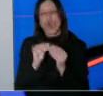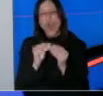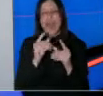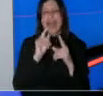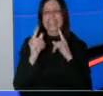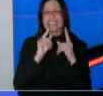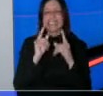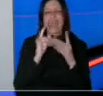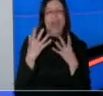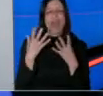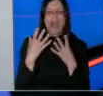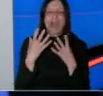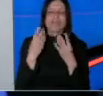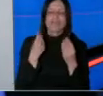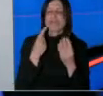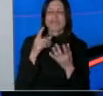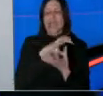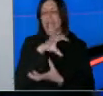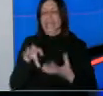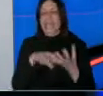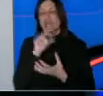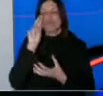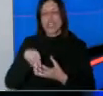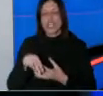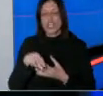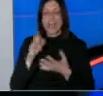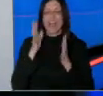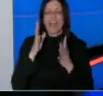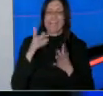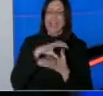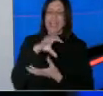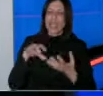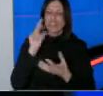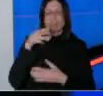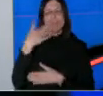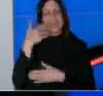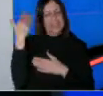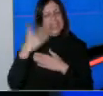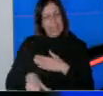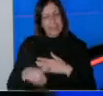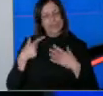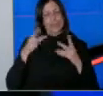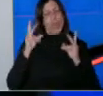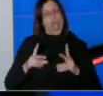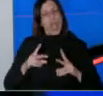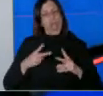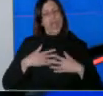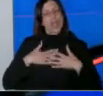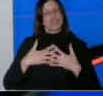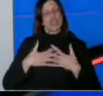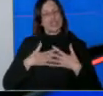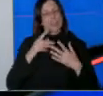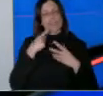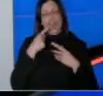השיח הרב והכאוס הזה שיש במדינה הזאת ייגמר, שנוכל לקחת נשימה ארוכה ולהגיד, יש פה גם חיים, יש פה גם